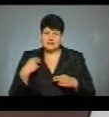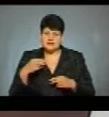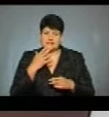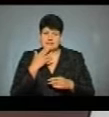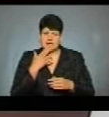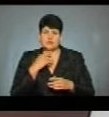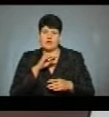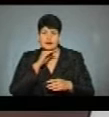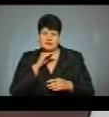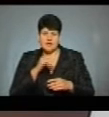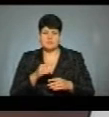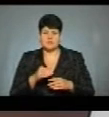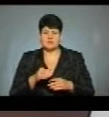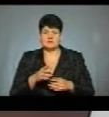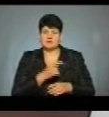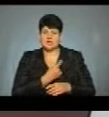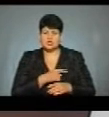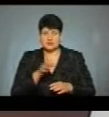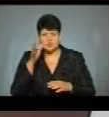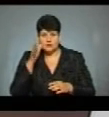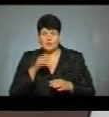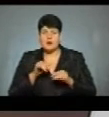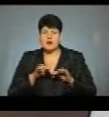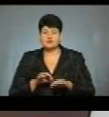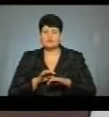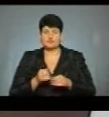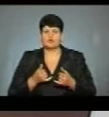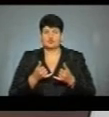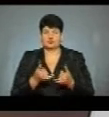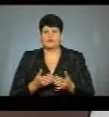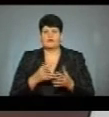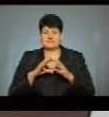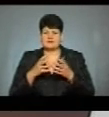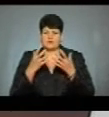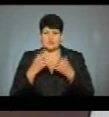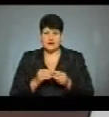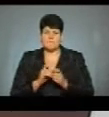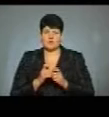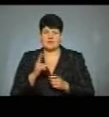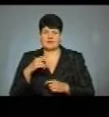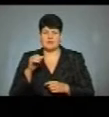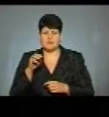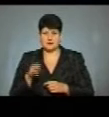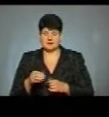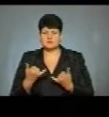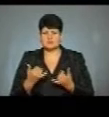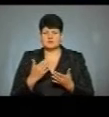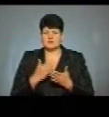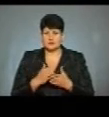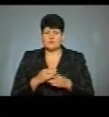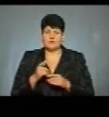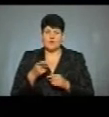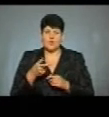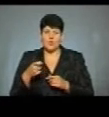медичних наук України Олени Євстігнєєвої, акцію проводять до Всесвітнього дня боротьби з діабетом. Ми знаходимося у